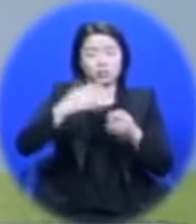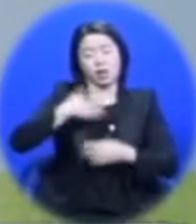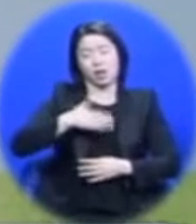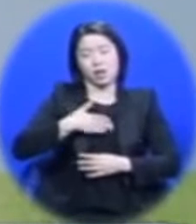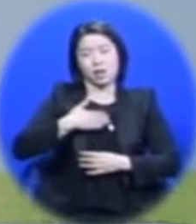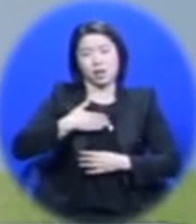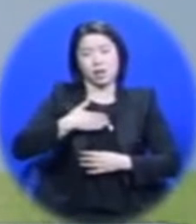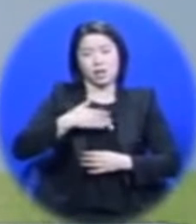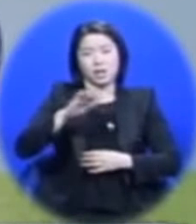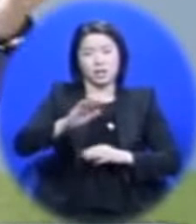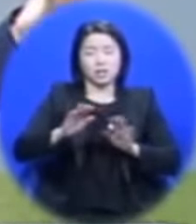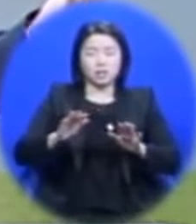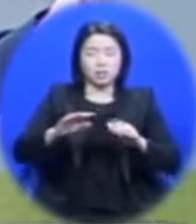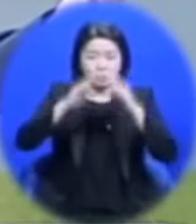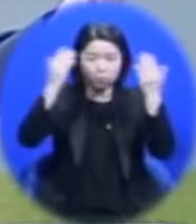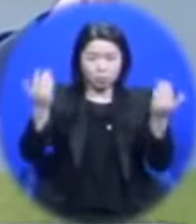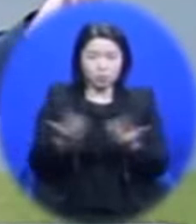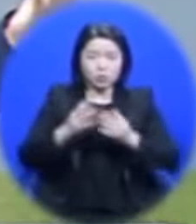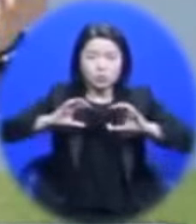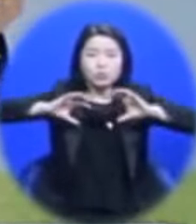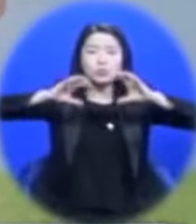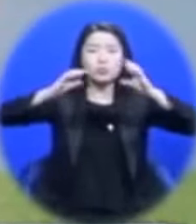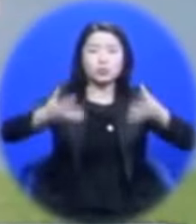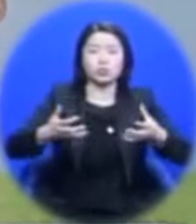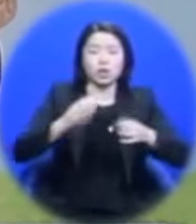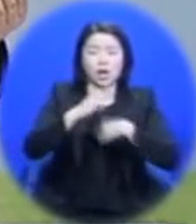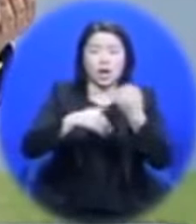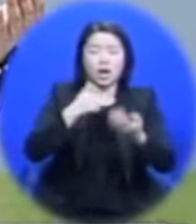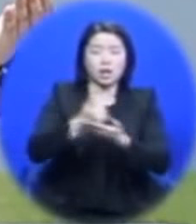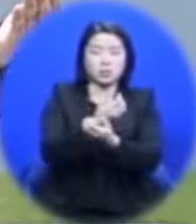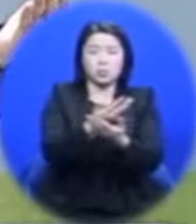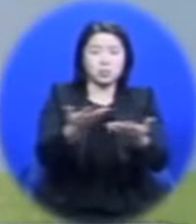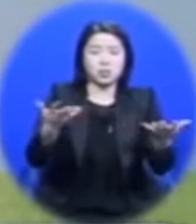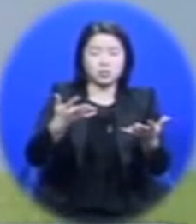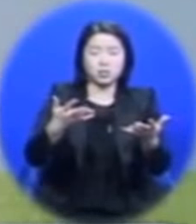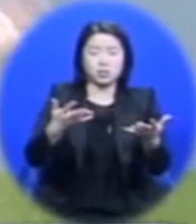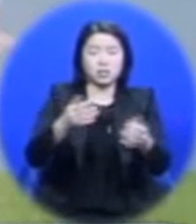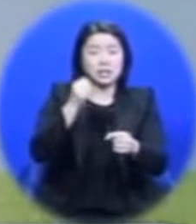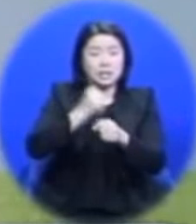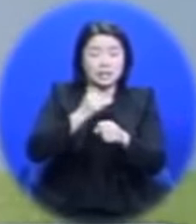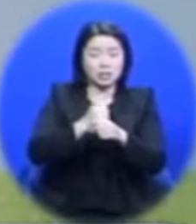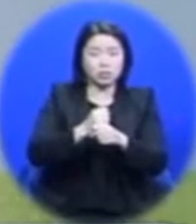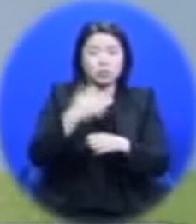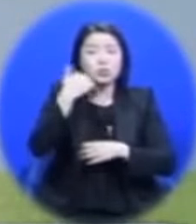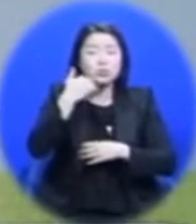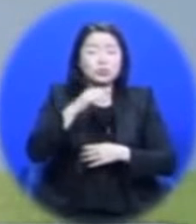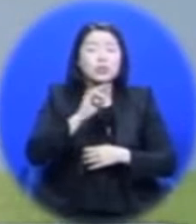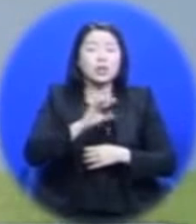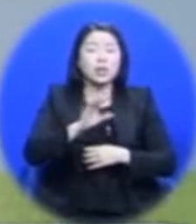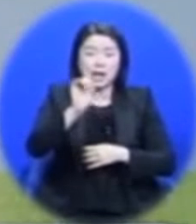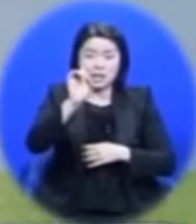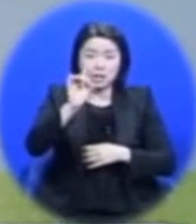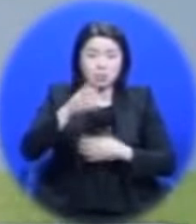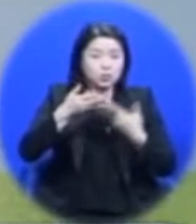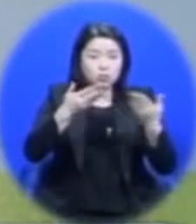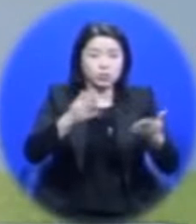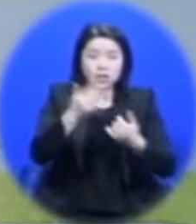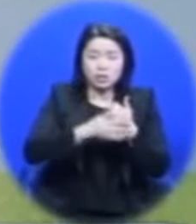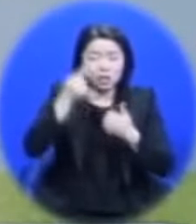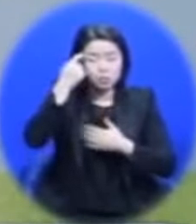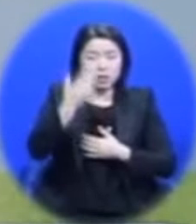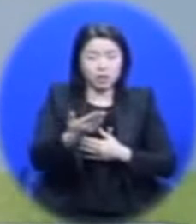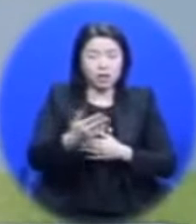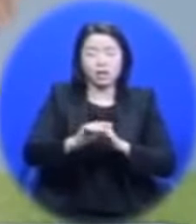이 전 우주에 펼쳐진 하나님의 창조는 누구에게만 특별히 하나님이 주신 은혜입니까? 여기